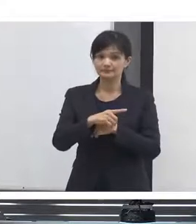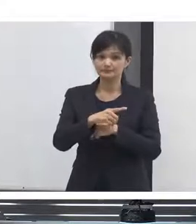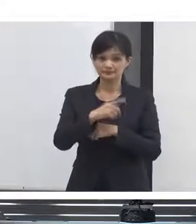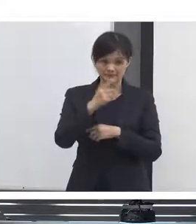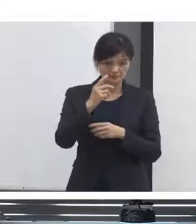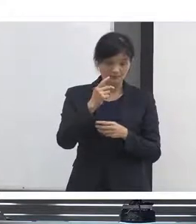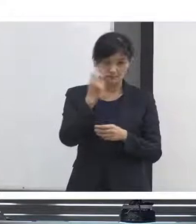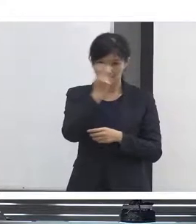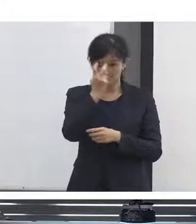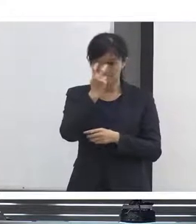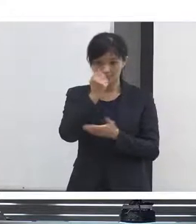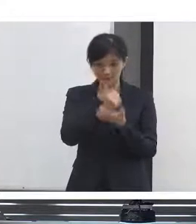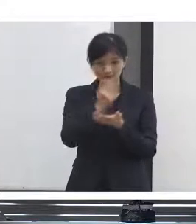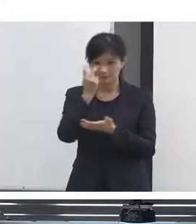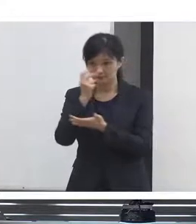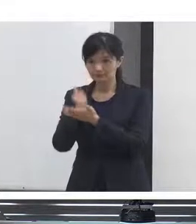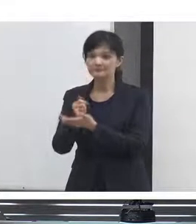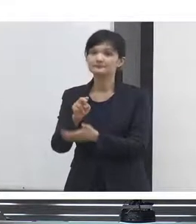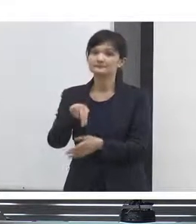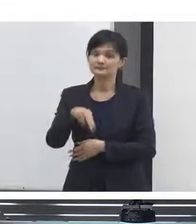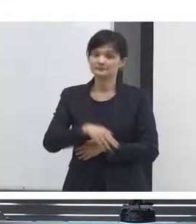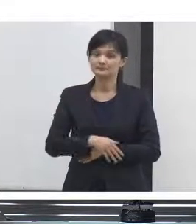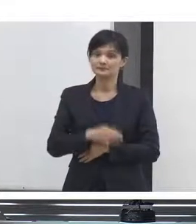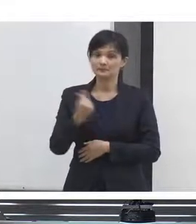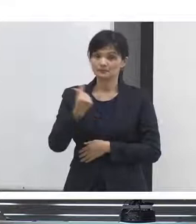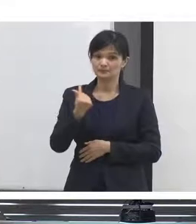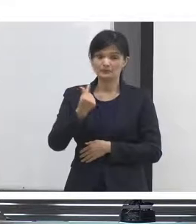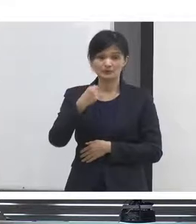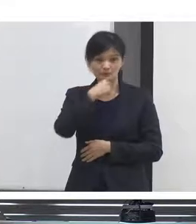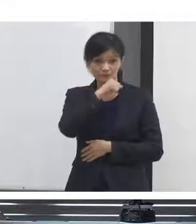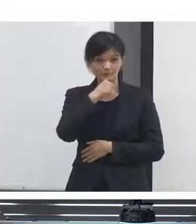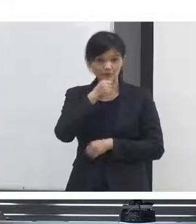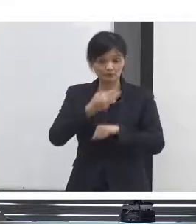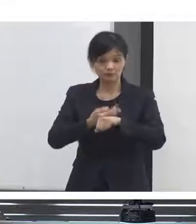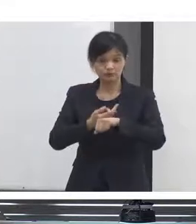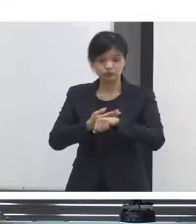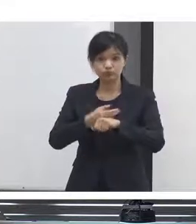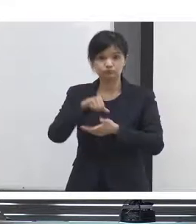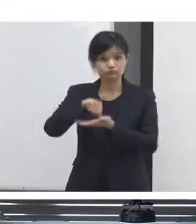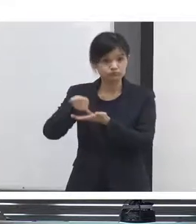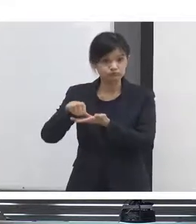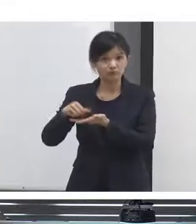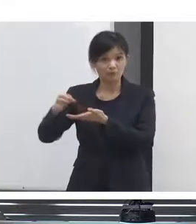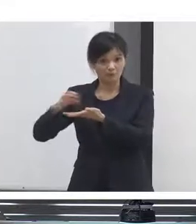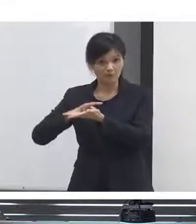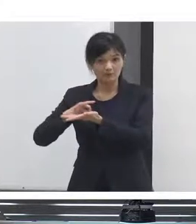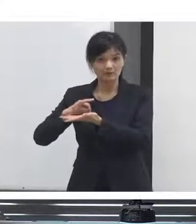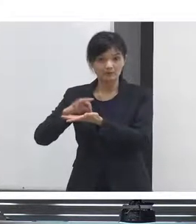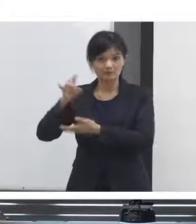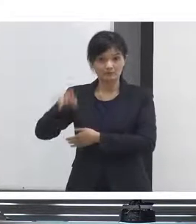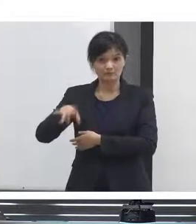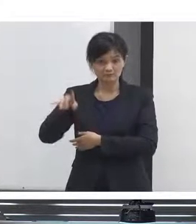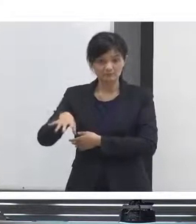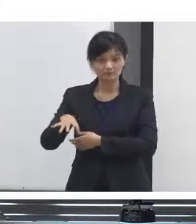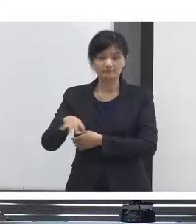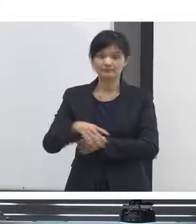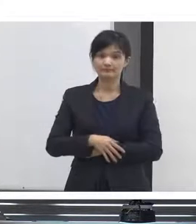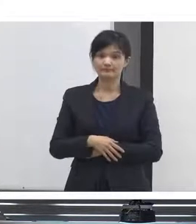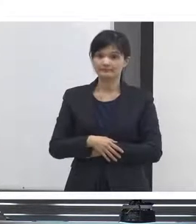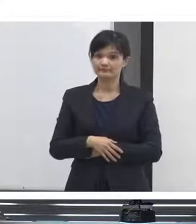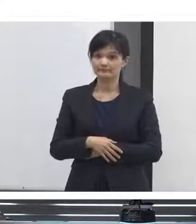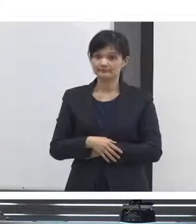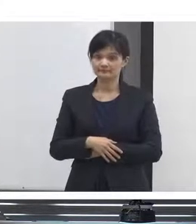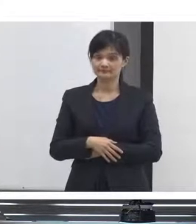的产地之外，也可以知道台湾的这个萝卜的卖的商店是哪些。那其实这个都是